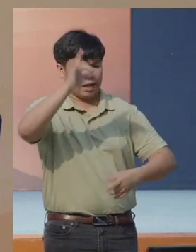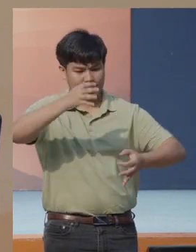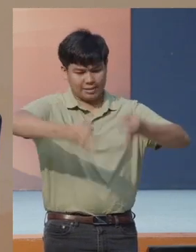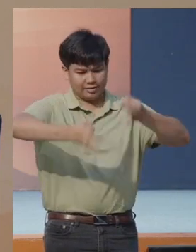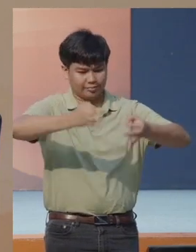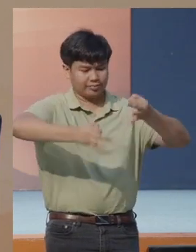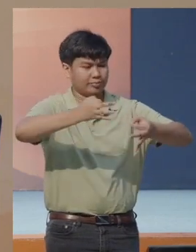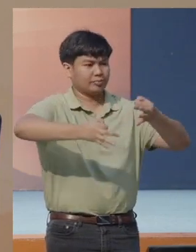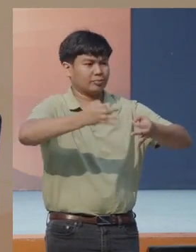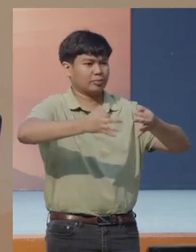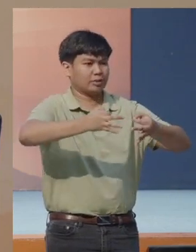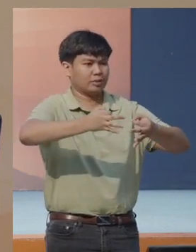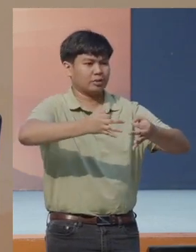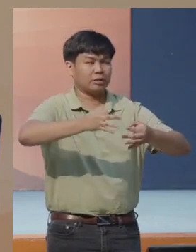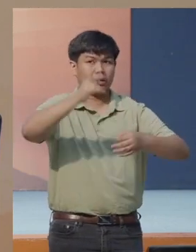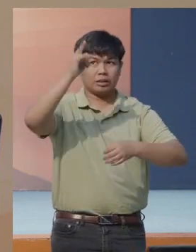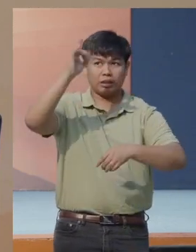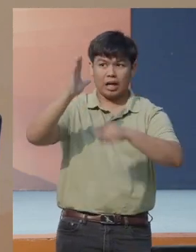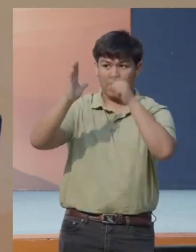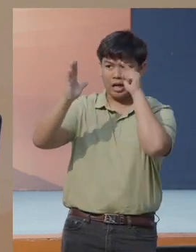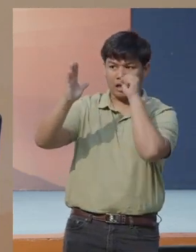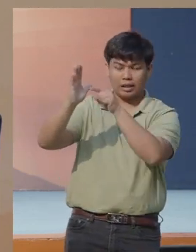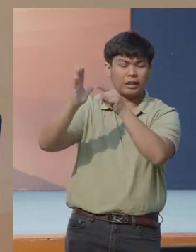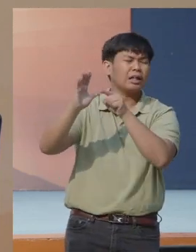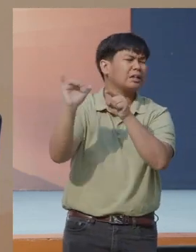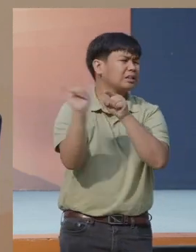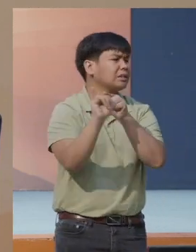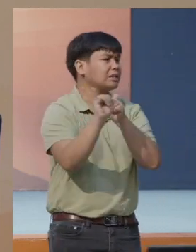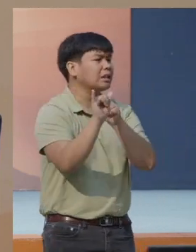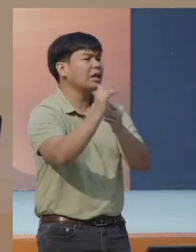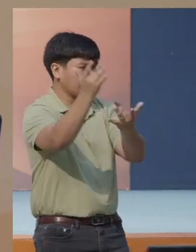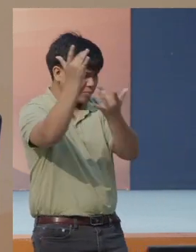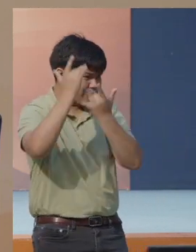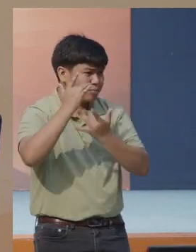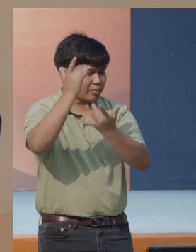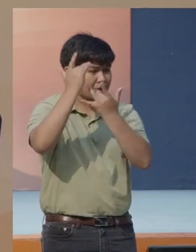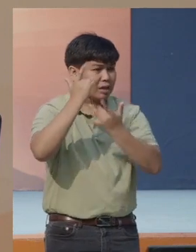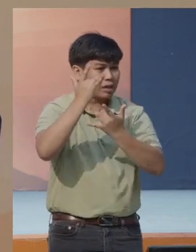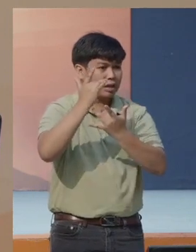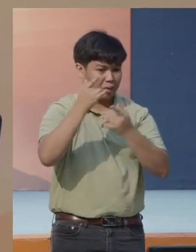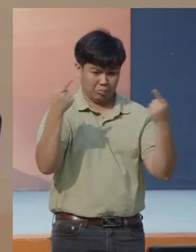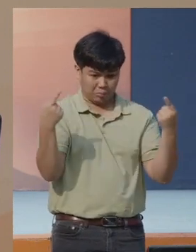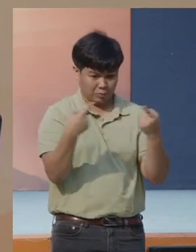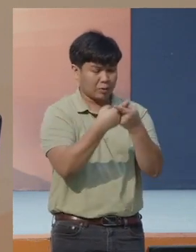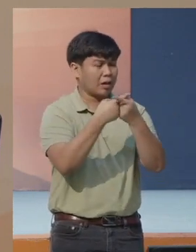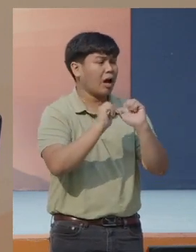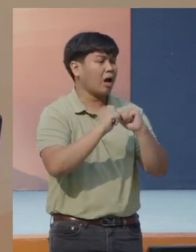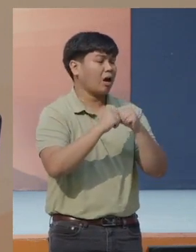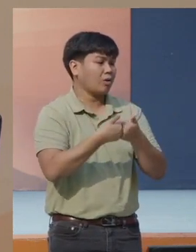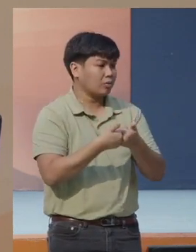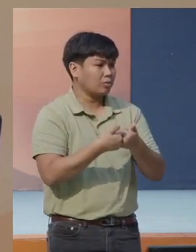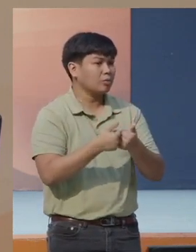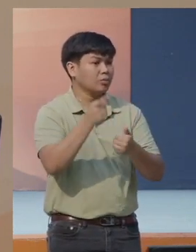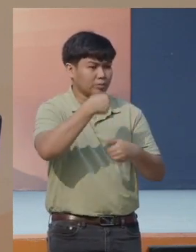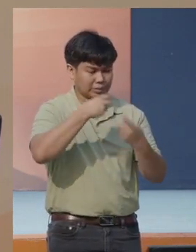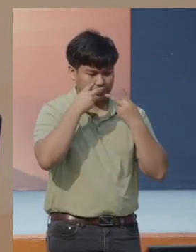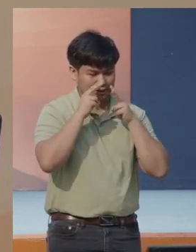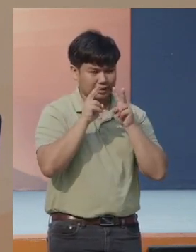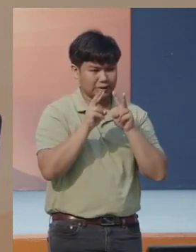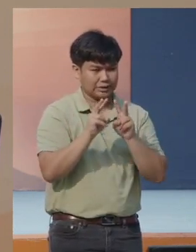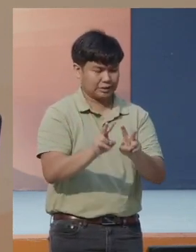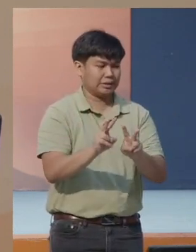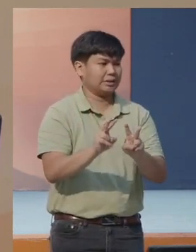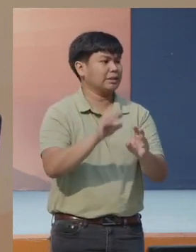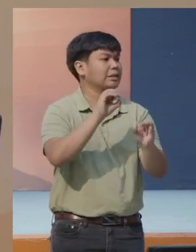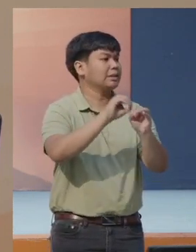just, and in His character din na pagiging merciful niya, makikita po natin dito